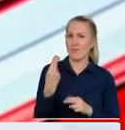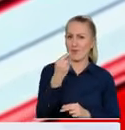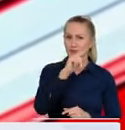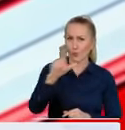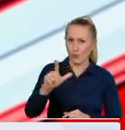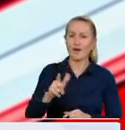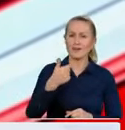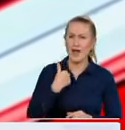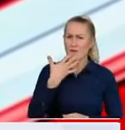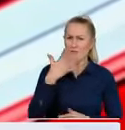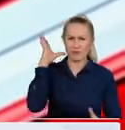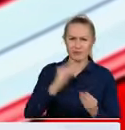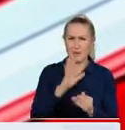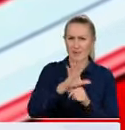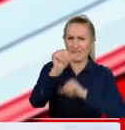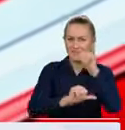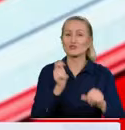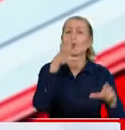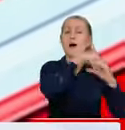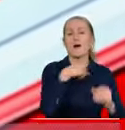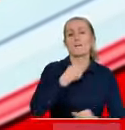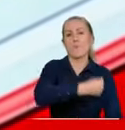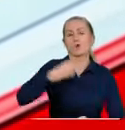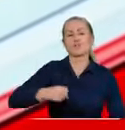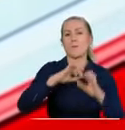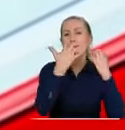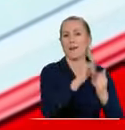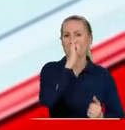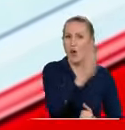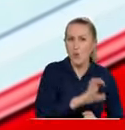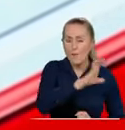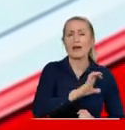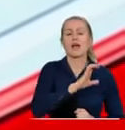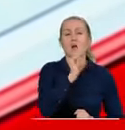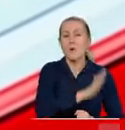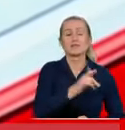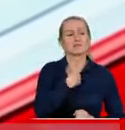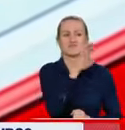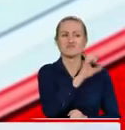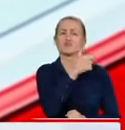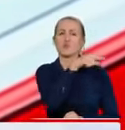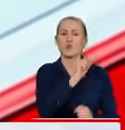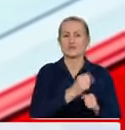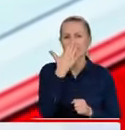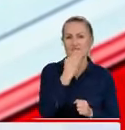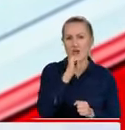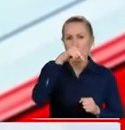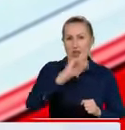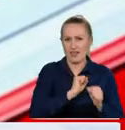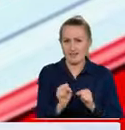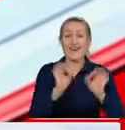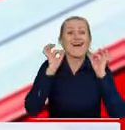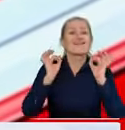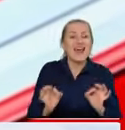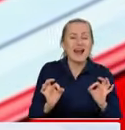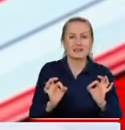przez 15 lat, będąc posłem do Parlamentu Europejskiego i obserwując, co dzieje się w Unii Europejskiej. W tej chwili notabene